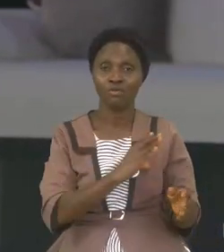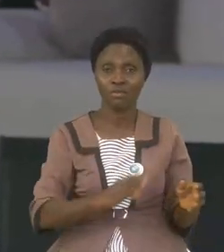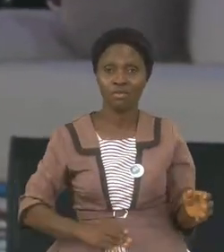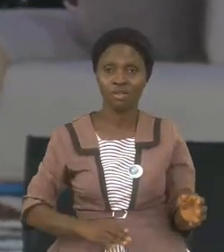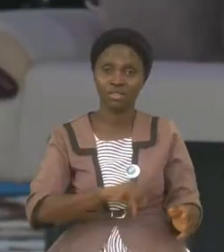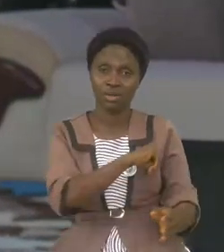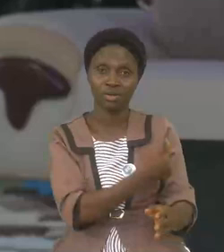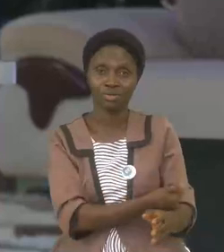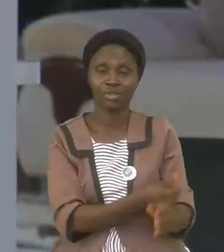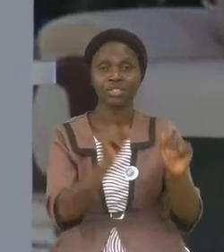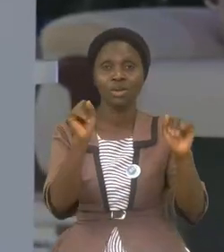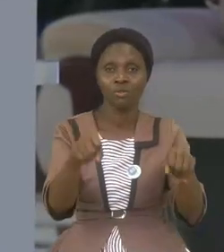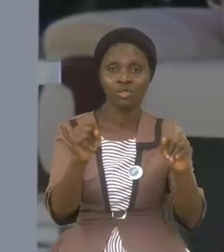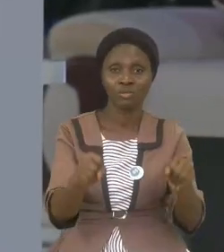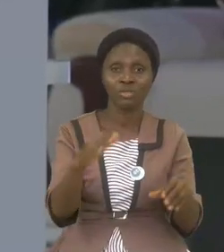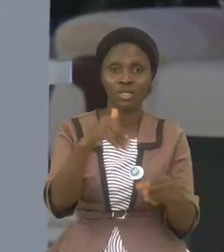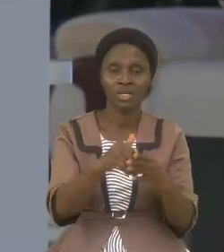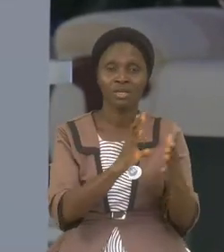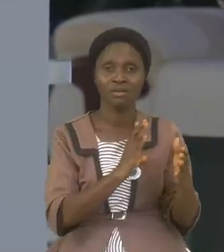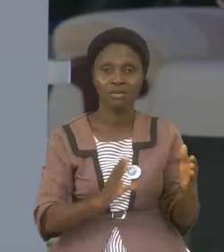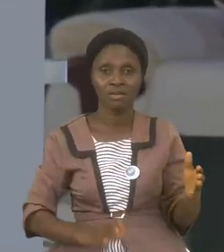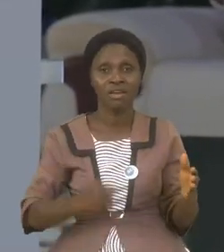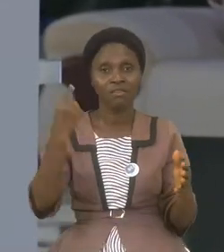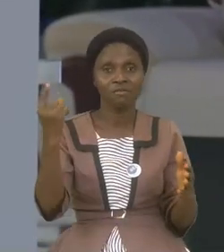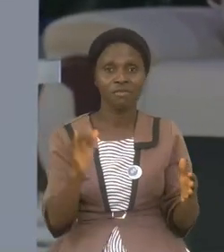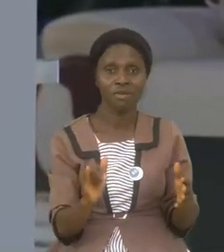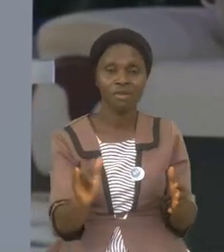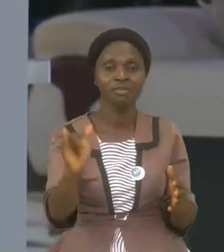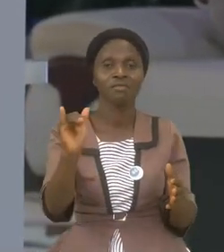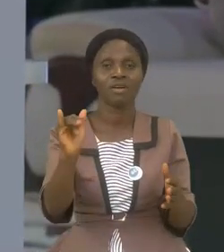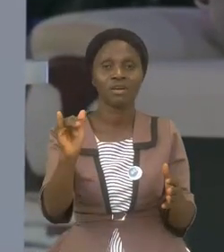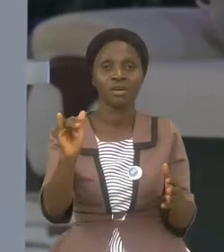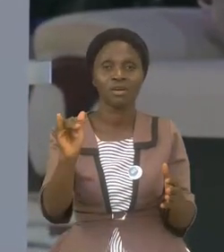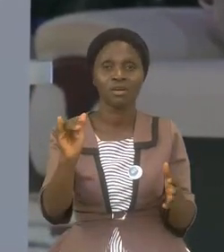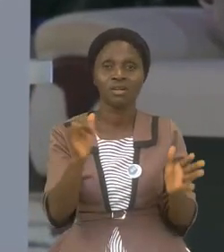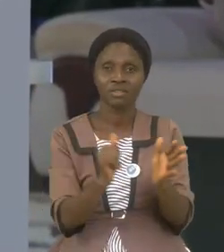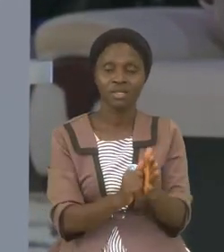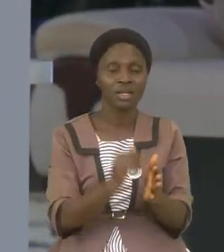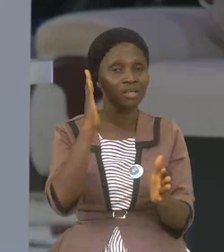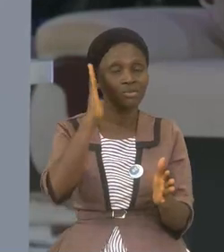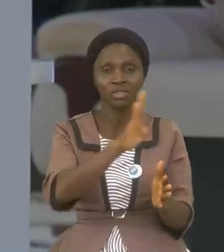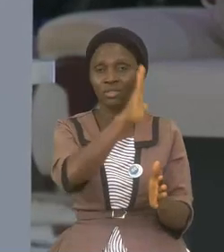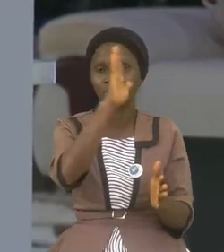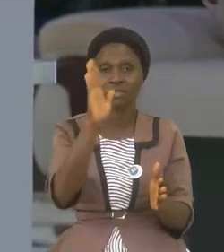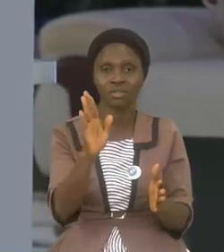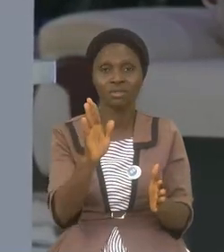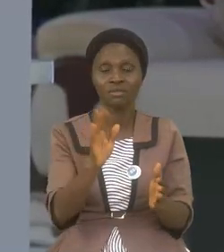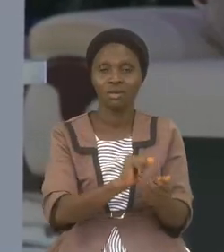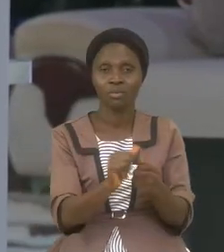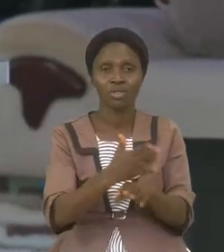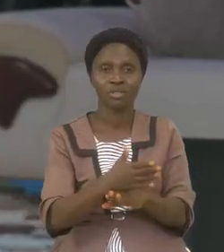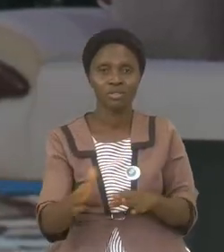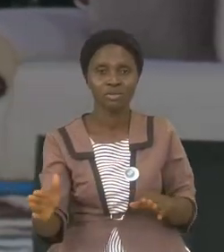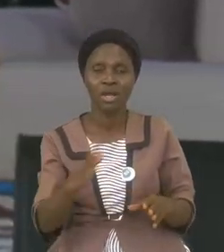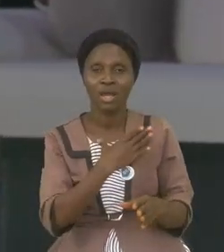la puissance de Christ, l'autorité de Christ, les possibilités en Christ